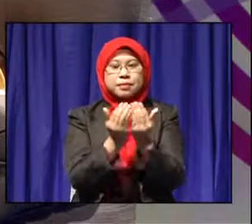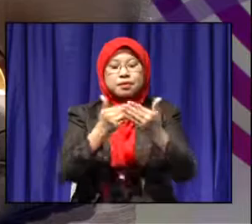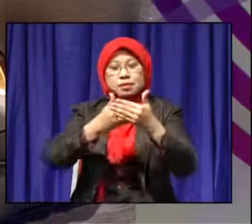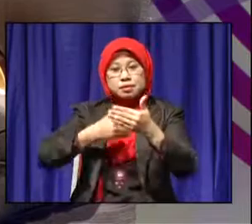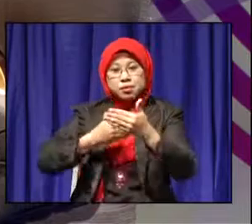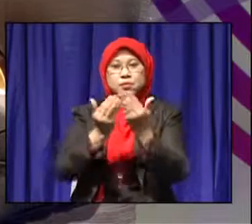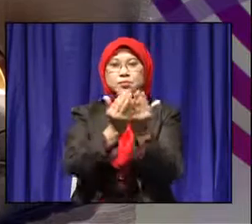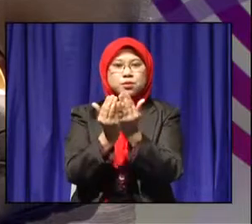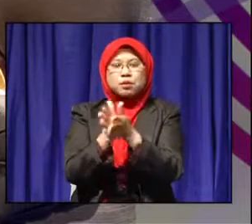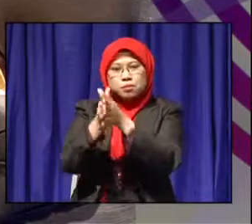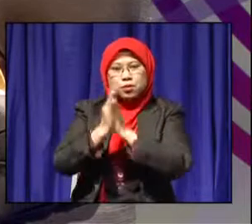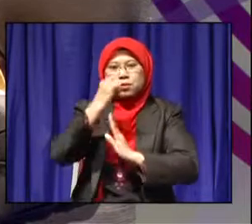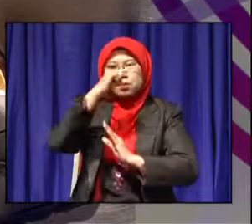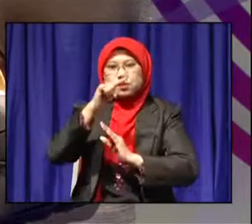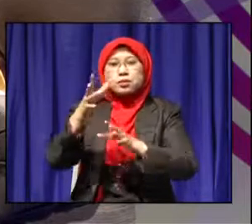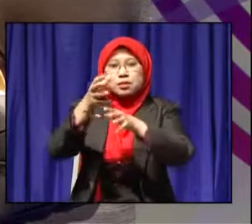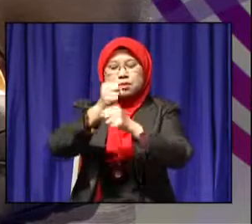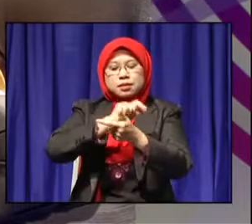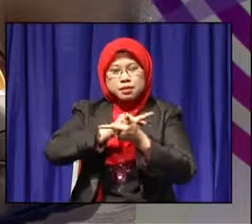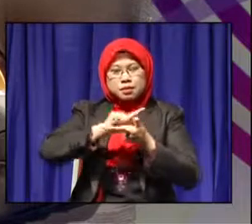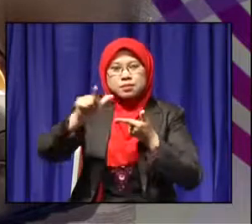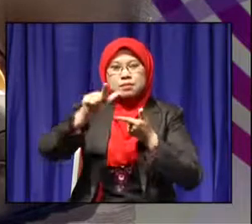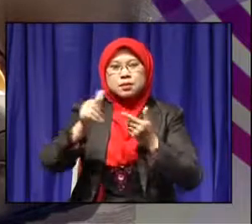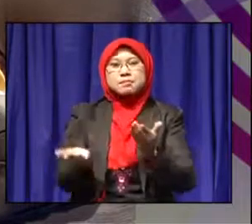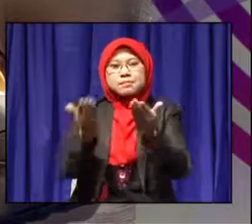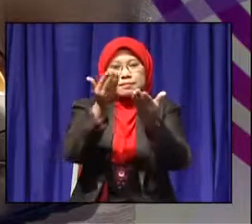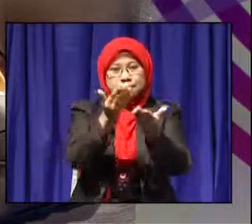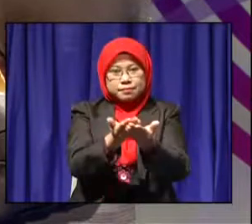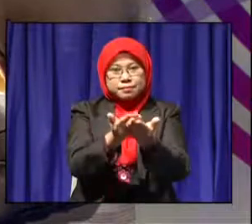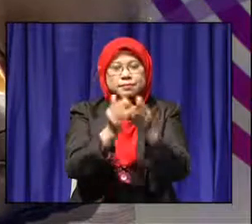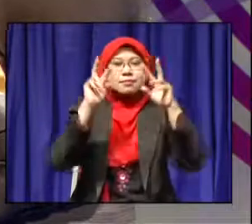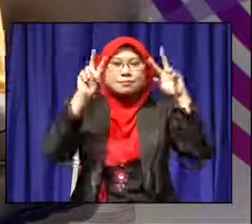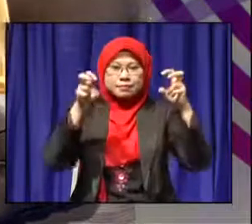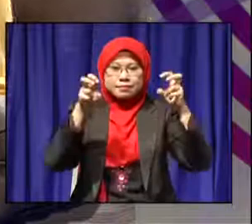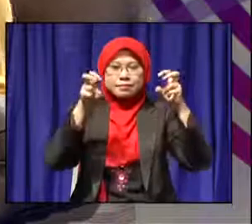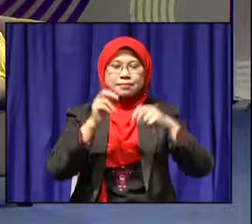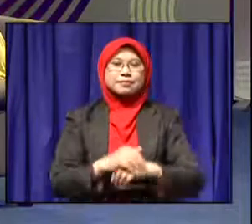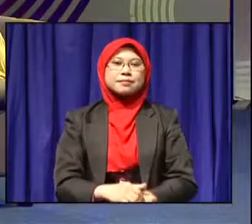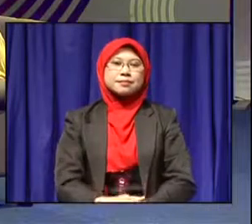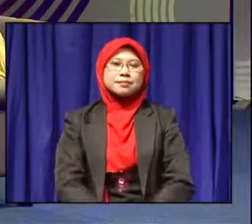memohon bagi tujuan mendapatkan kelulusan penawaran mata pelajaran